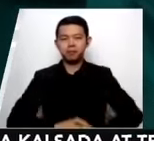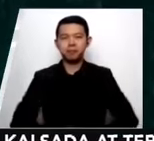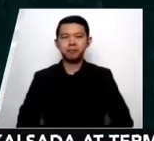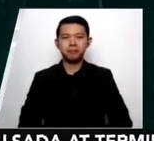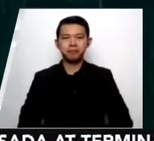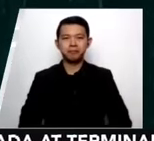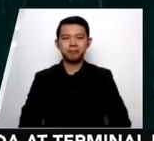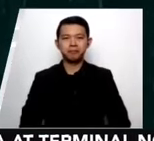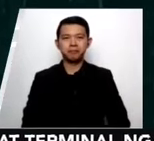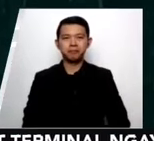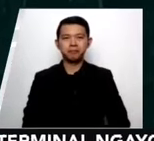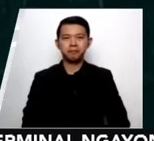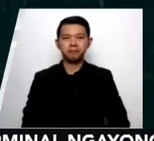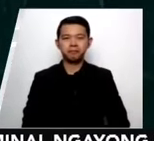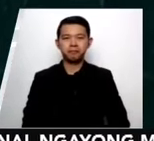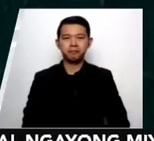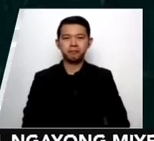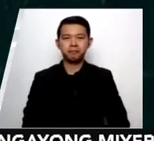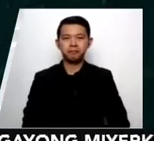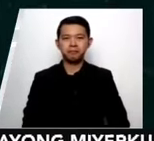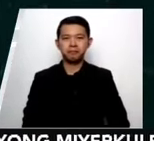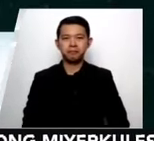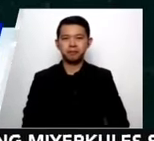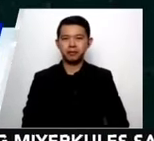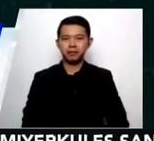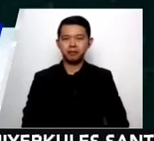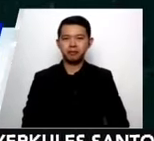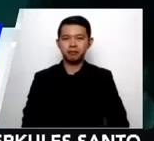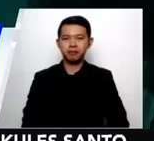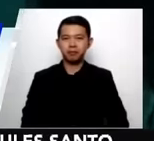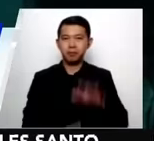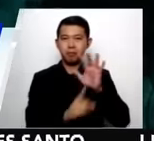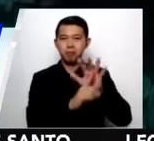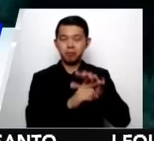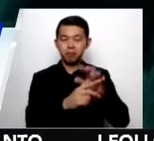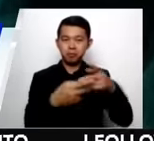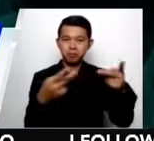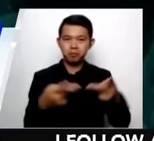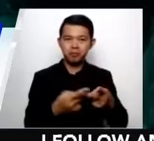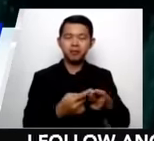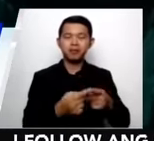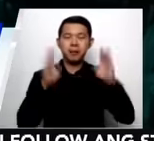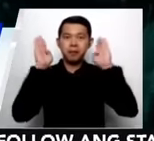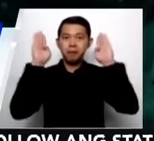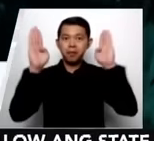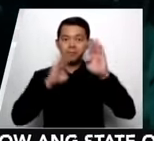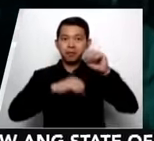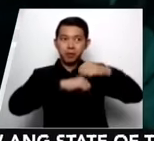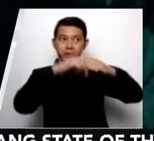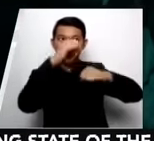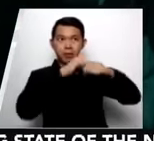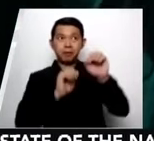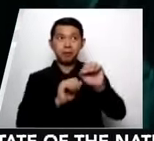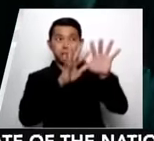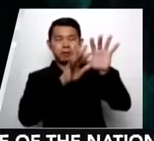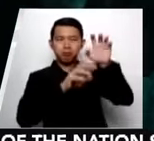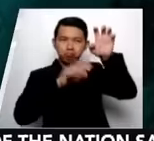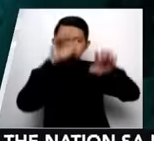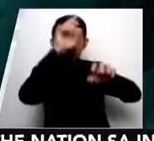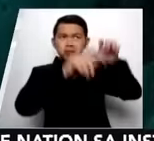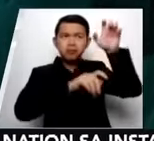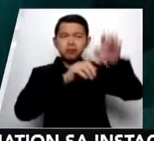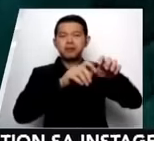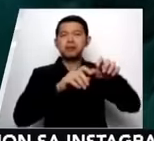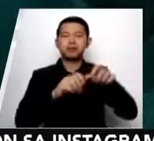lamp! Ganyan ang feel sa bagong atraksyon sa Atok Benguet. Rock adventure na perfect sa adrenaline junkie.